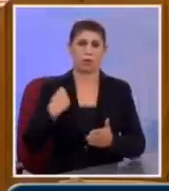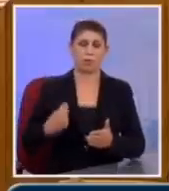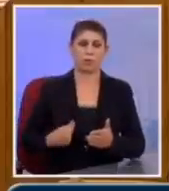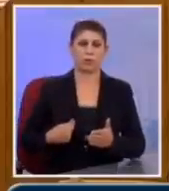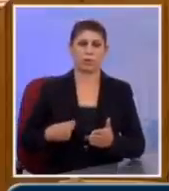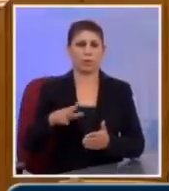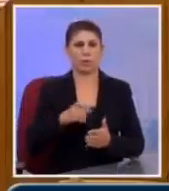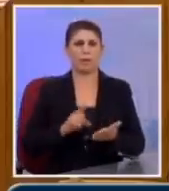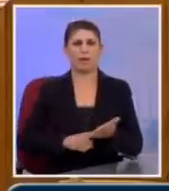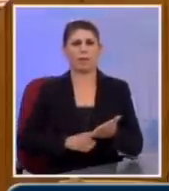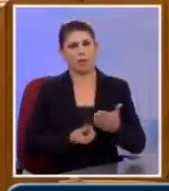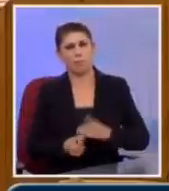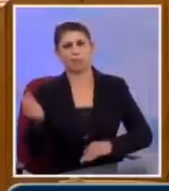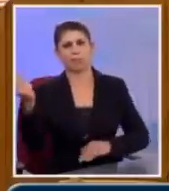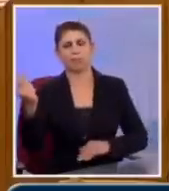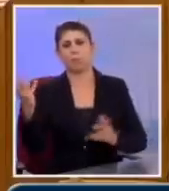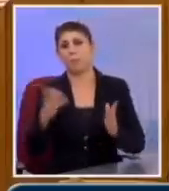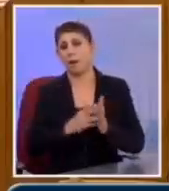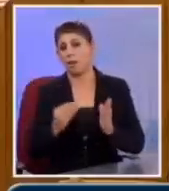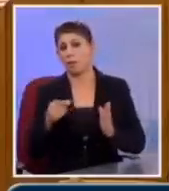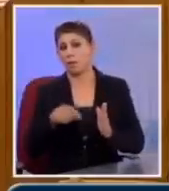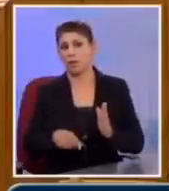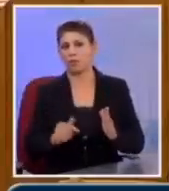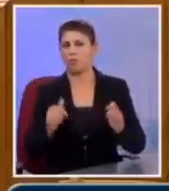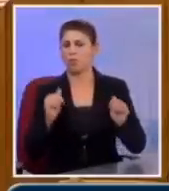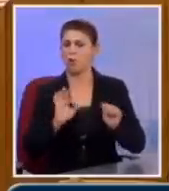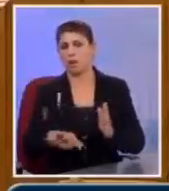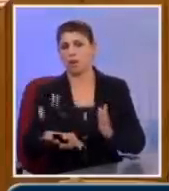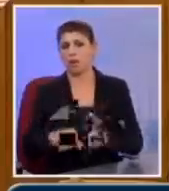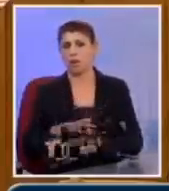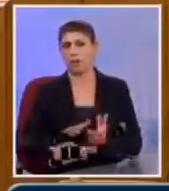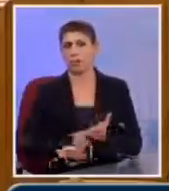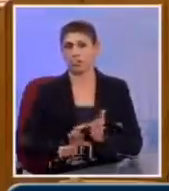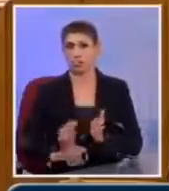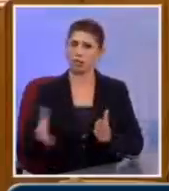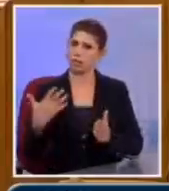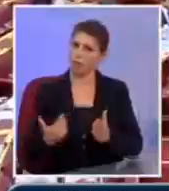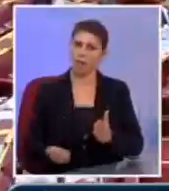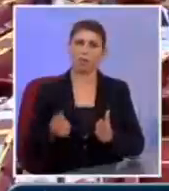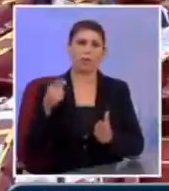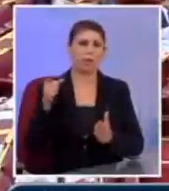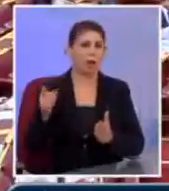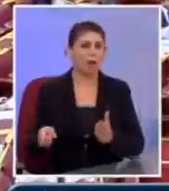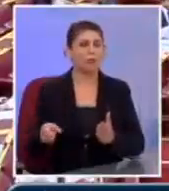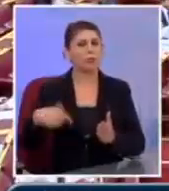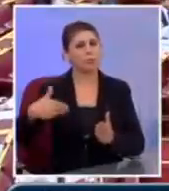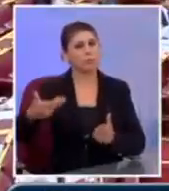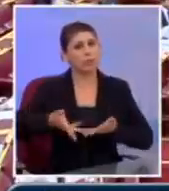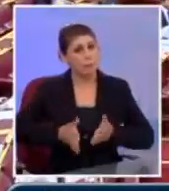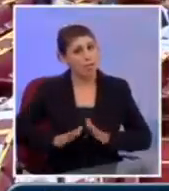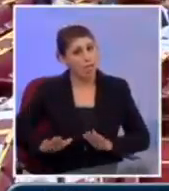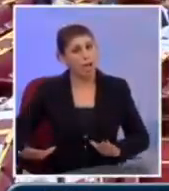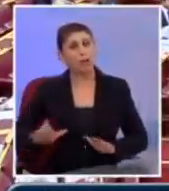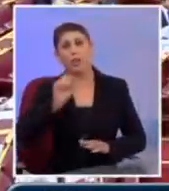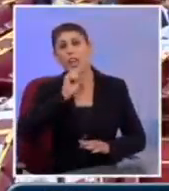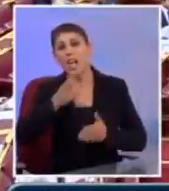θα σηκωθεί να φύγει. Και με αυτό το προνόμιο της ελληνικής ηθαγένειας και αυτός και μετά τα παιδιά του και